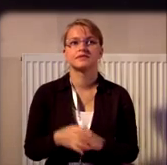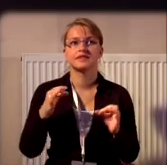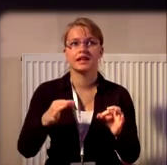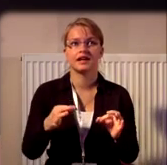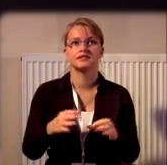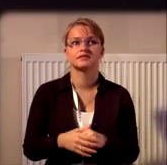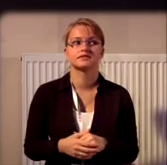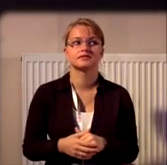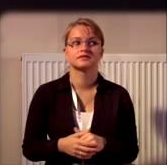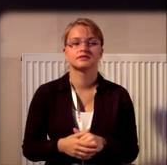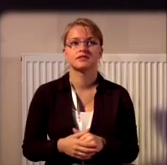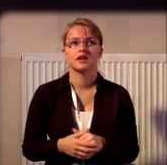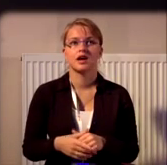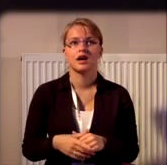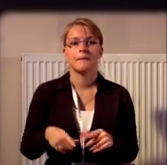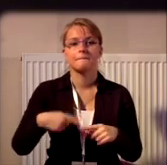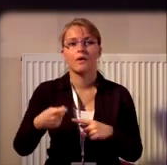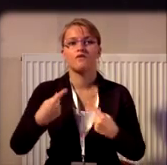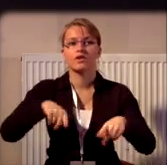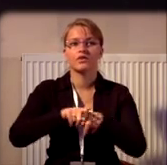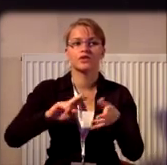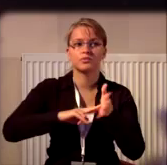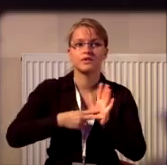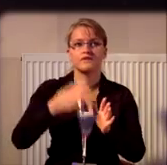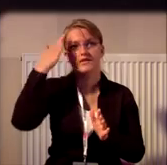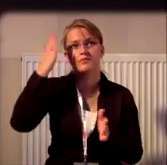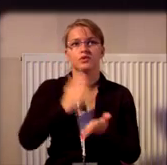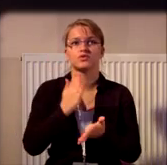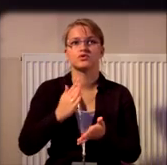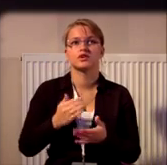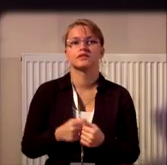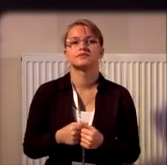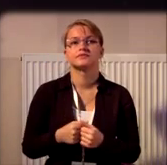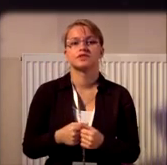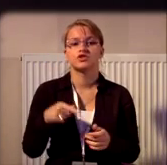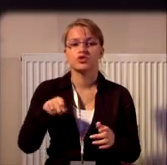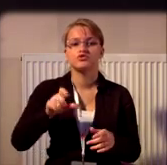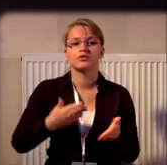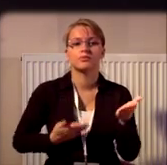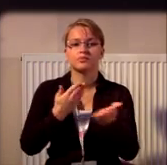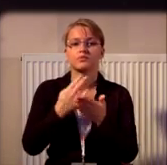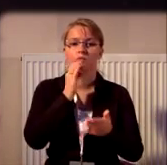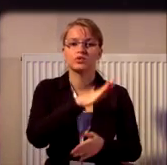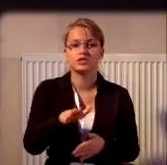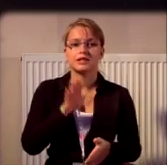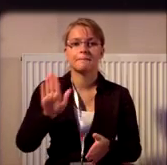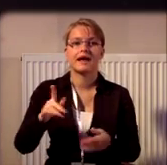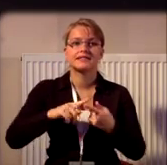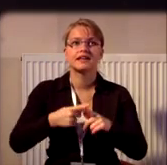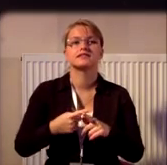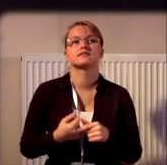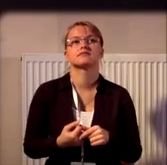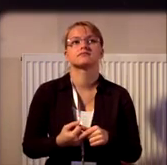już po zrealizowaniu projektu my wiemy, że to co robimy, to co zaproponowaliśmy młodzieży naprawdę ma sens i sprawdziło